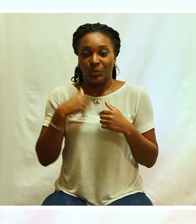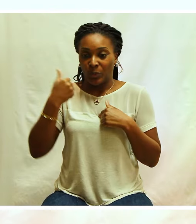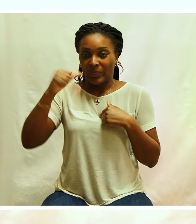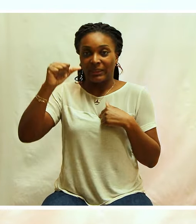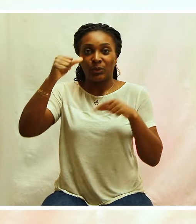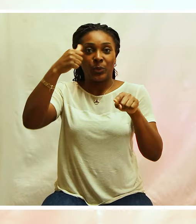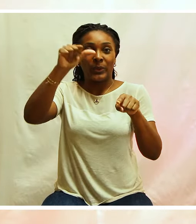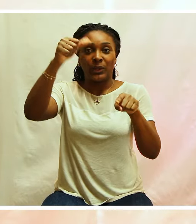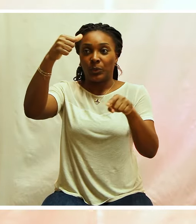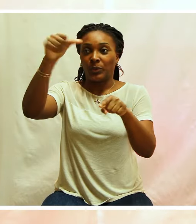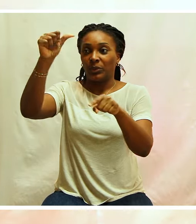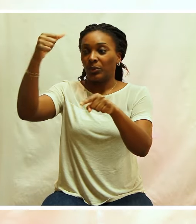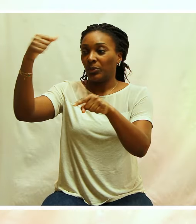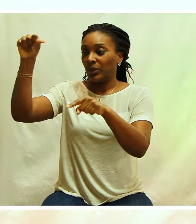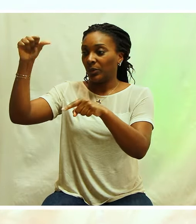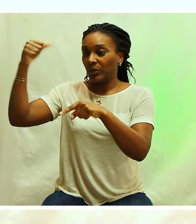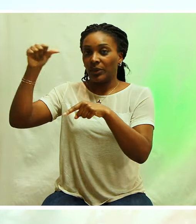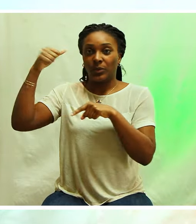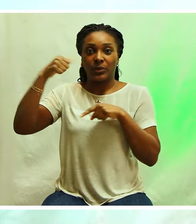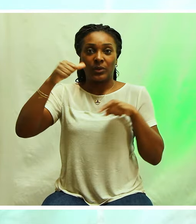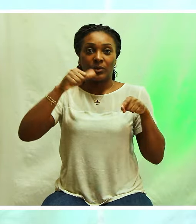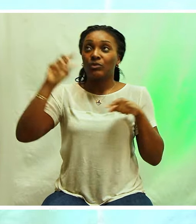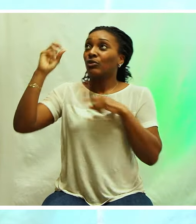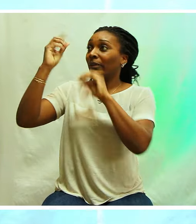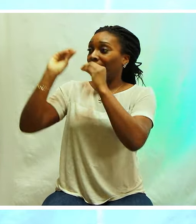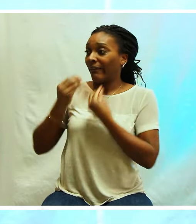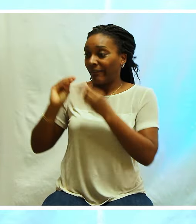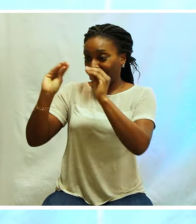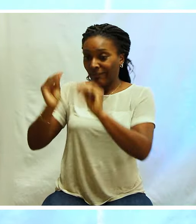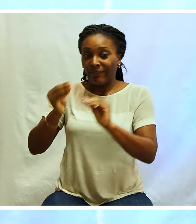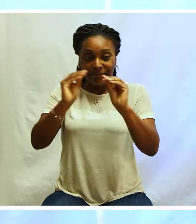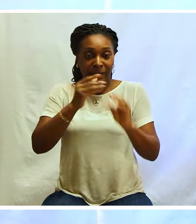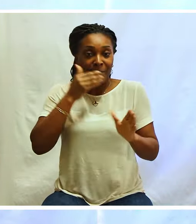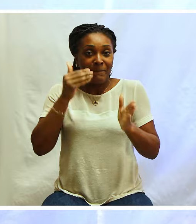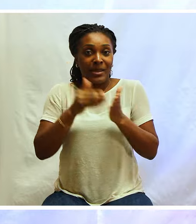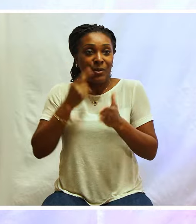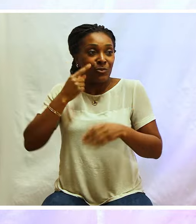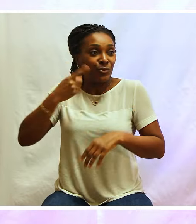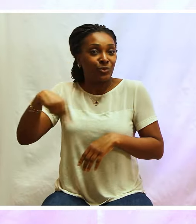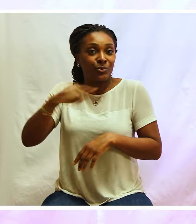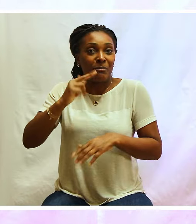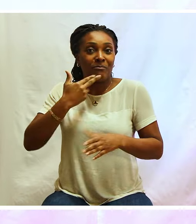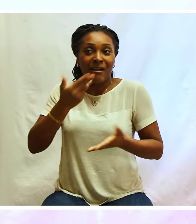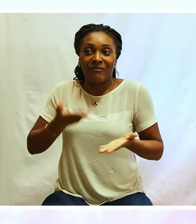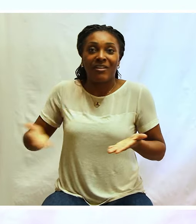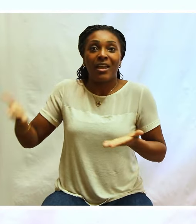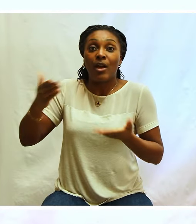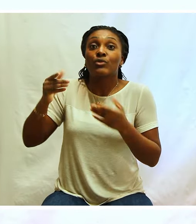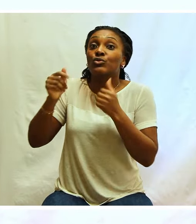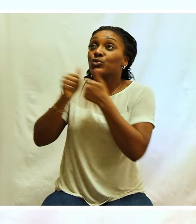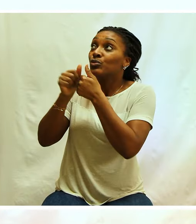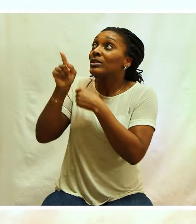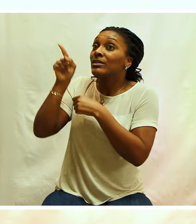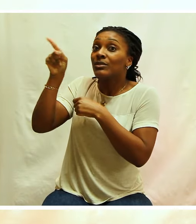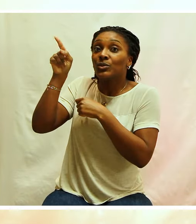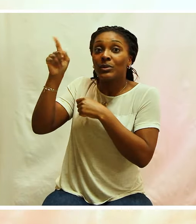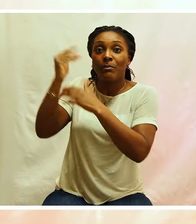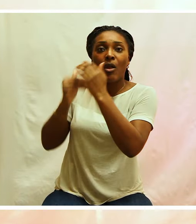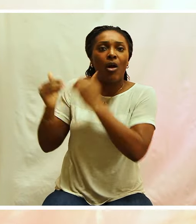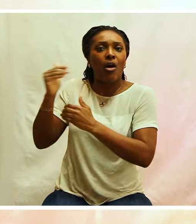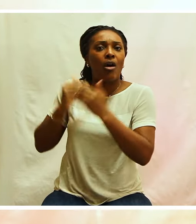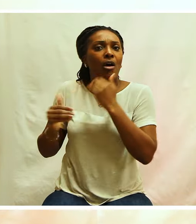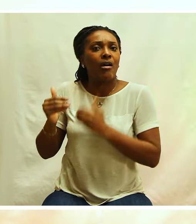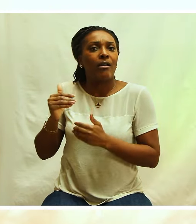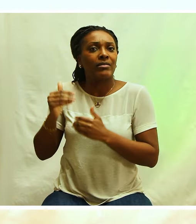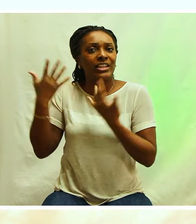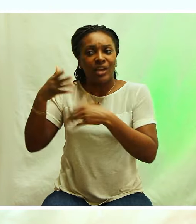uniques. Et que Dieu nous a créés de la meilleure manière qui soit à la perfection, parce qu'on correspond à un plan